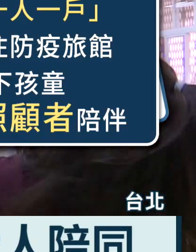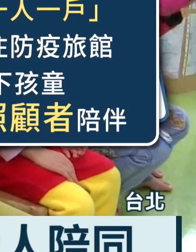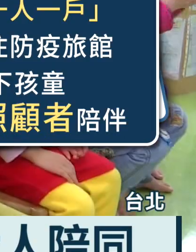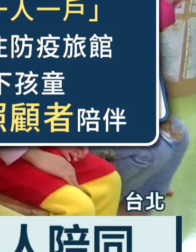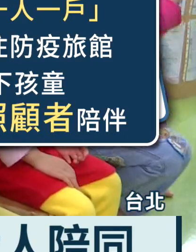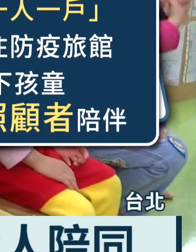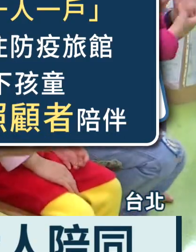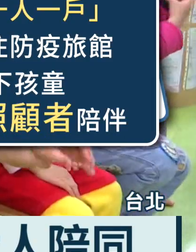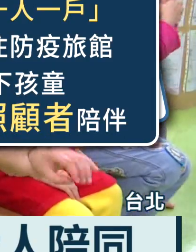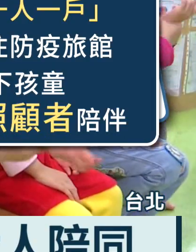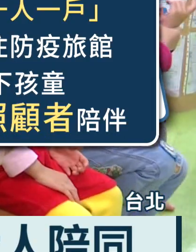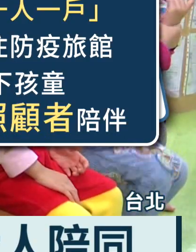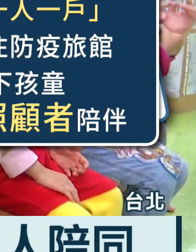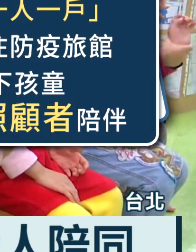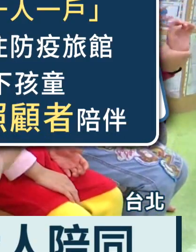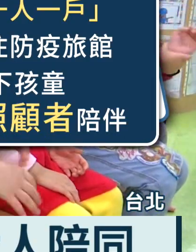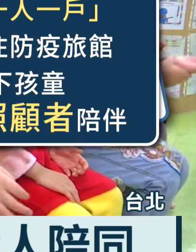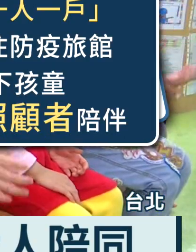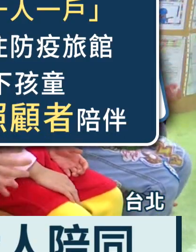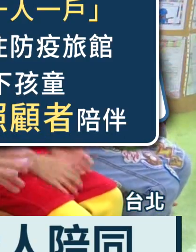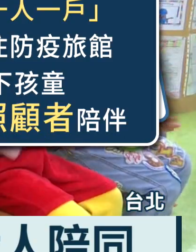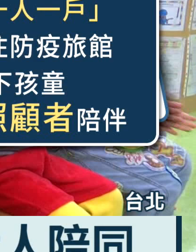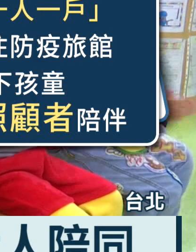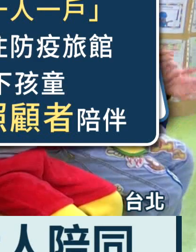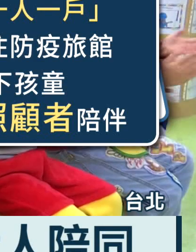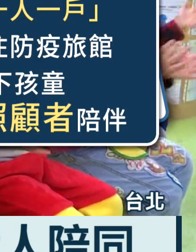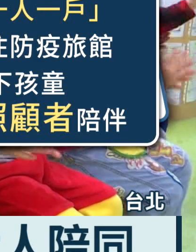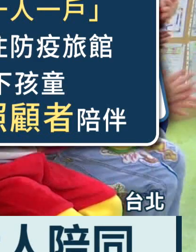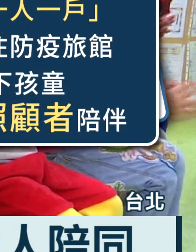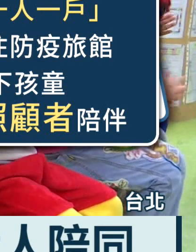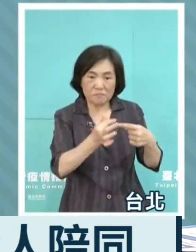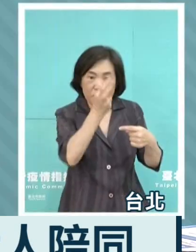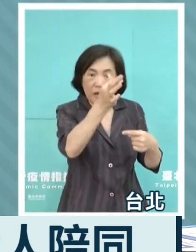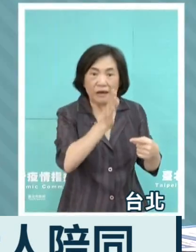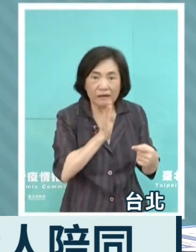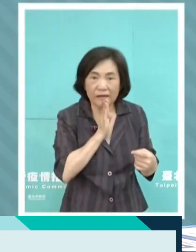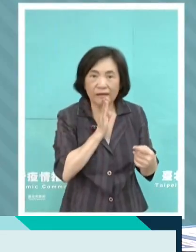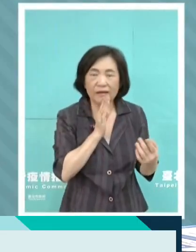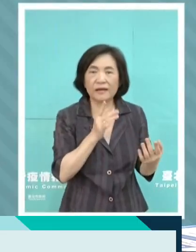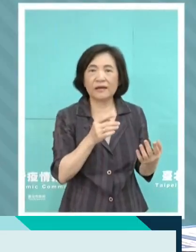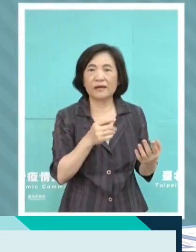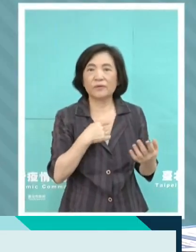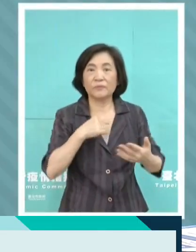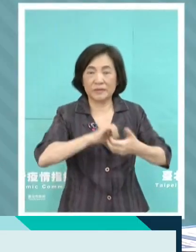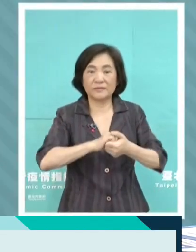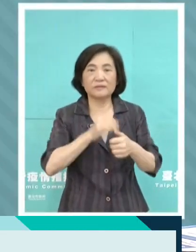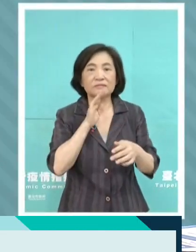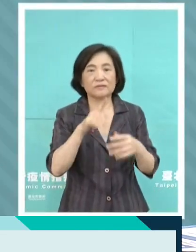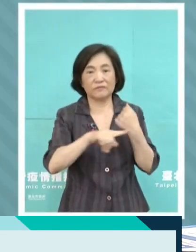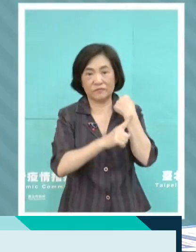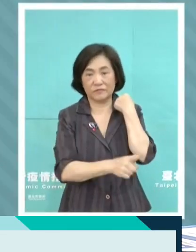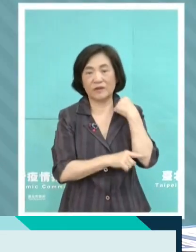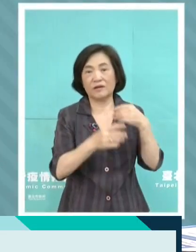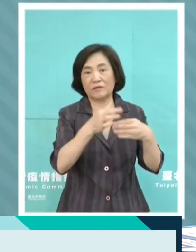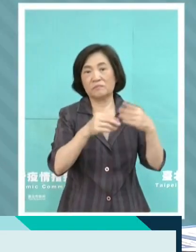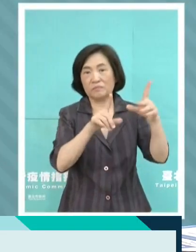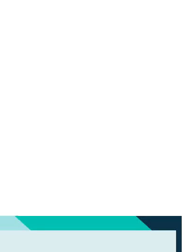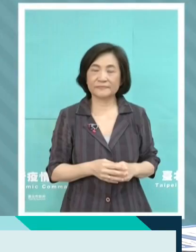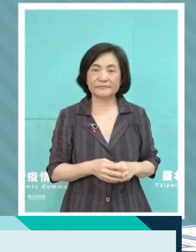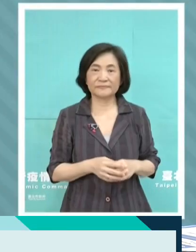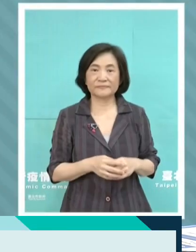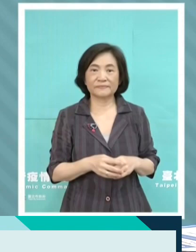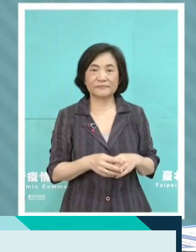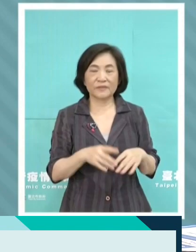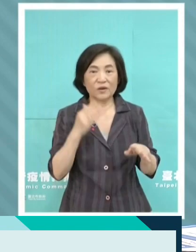旅馆。但12岁以下的孩童要有照顾者陪伴入住。 依照这个儿少法的一个规定